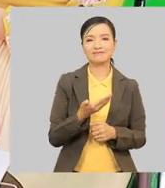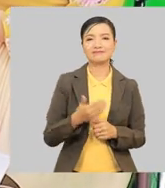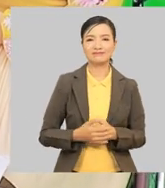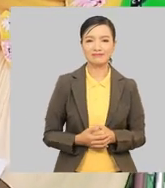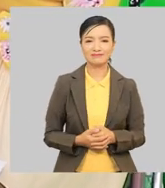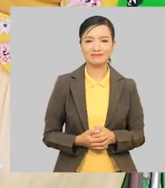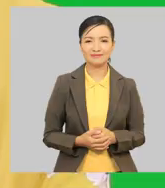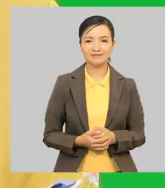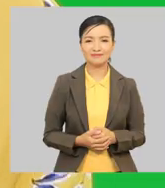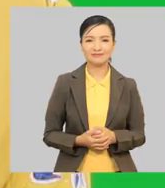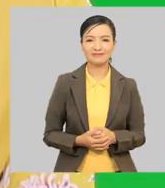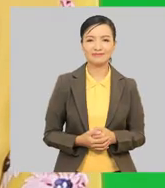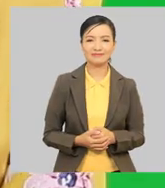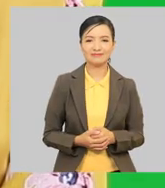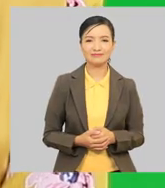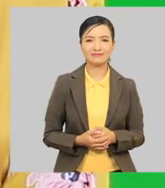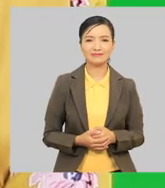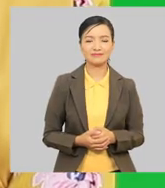มันก็เลยได้กับตัวเขานี่แหละ